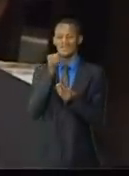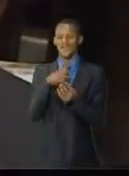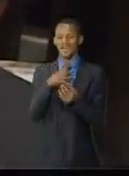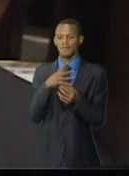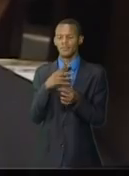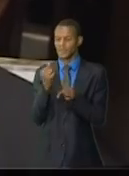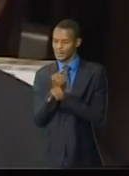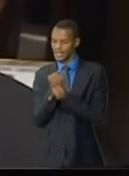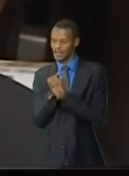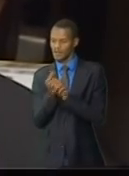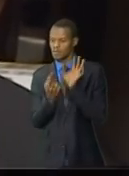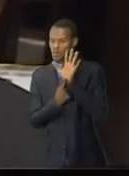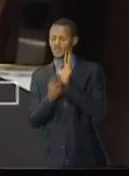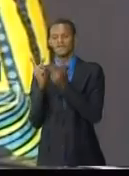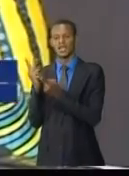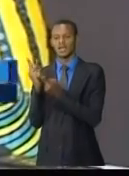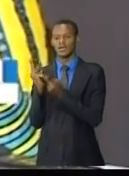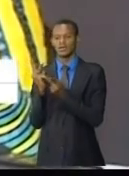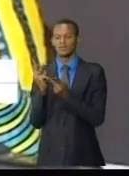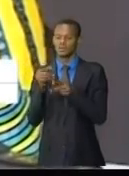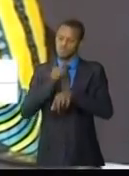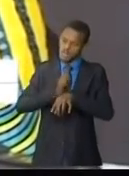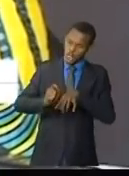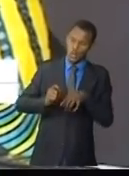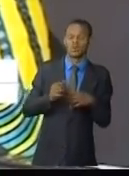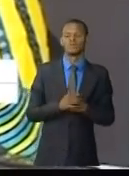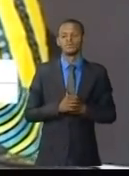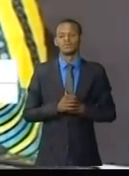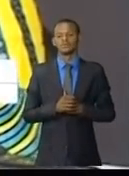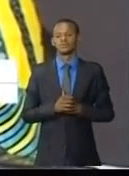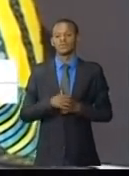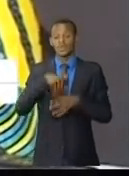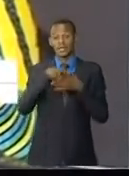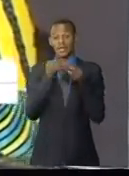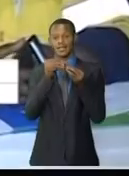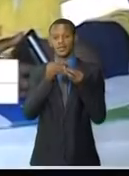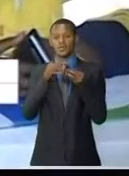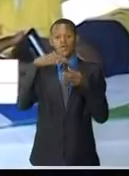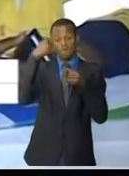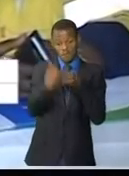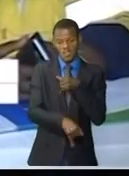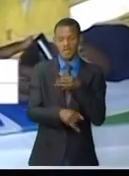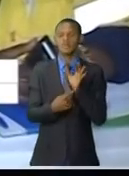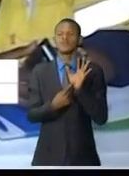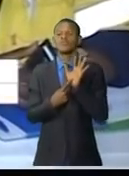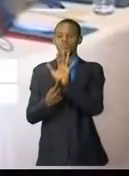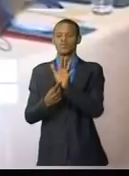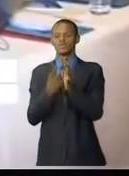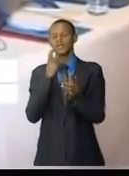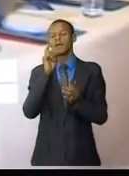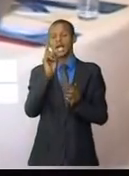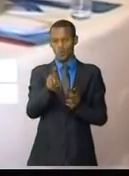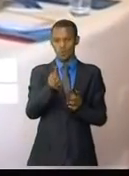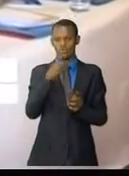les mêmes choses que nous faisons en tant qu'hommes. Ces assises sortiront des recommandations pouvant améliorer la situation de la femme dans le